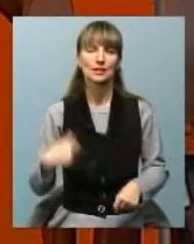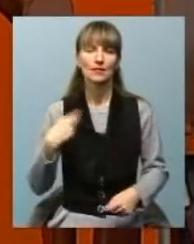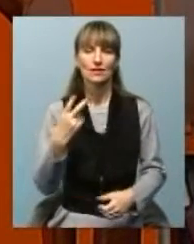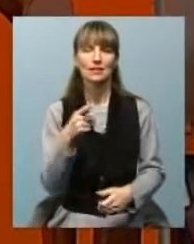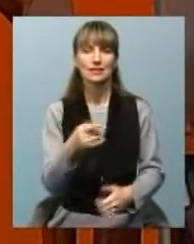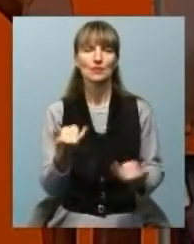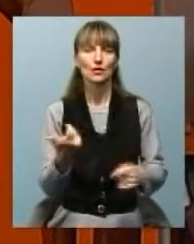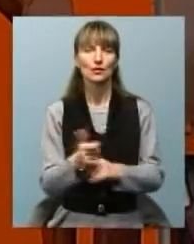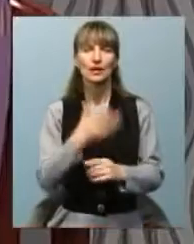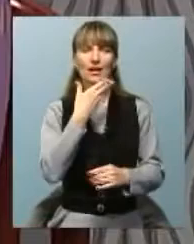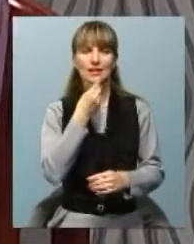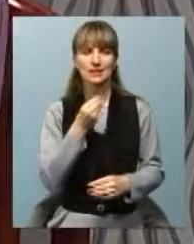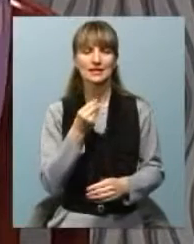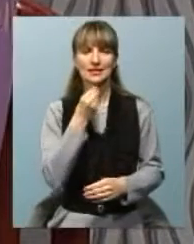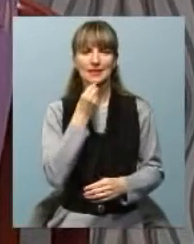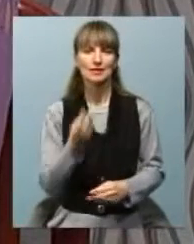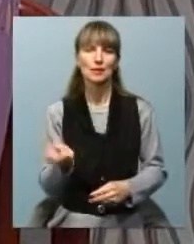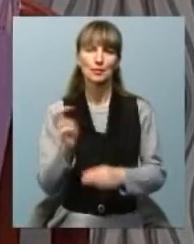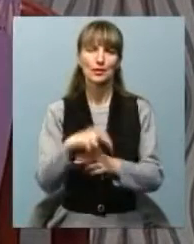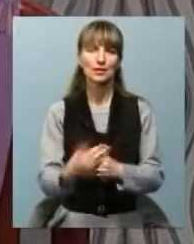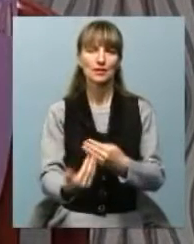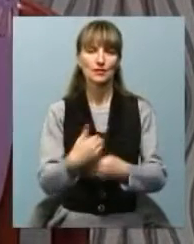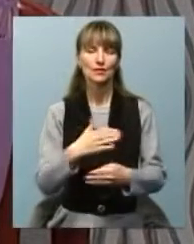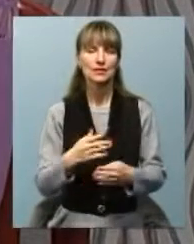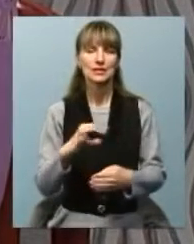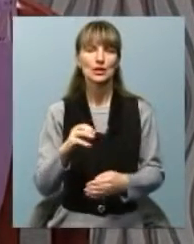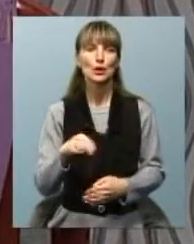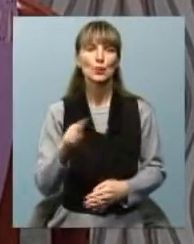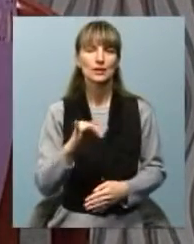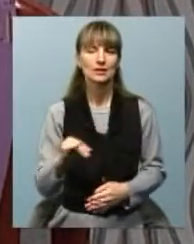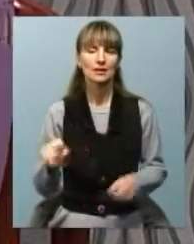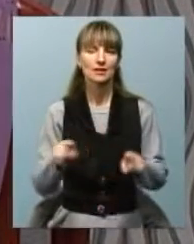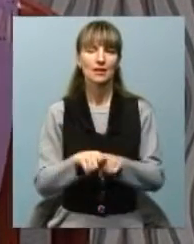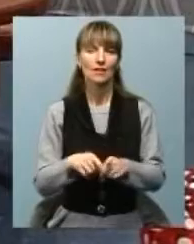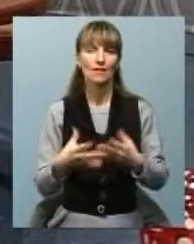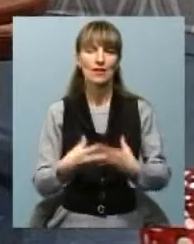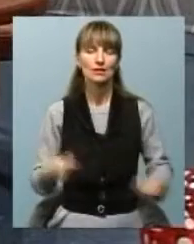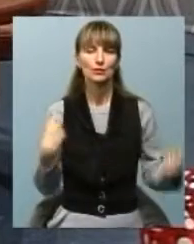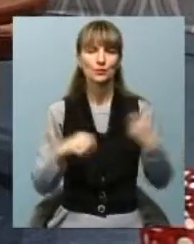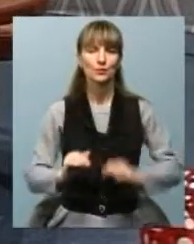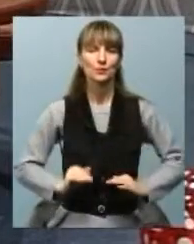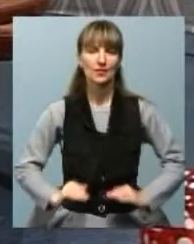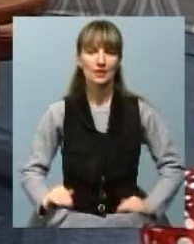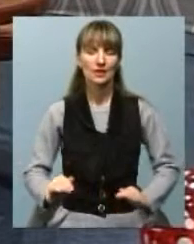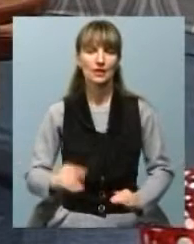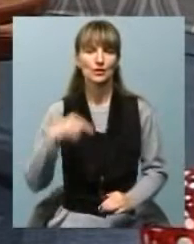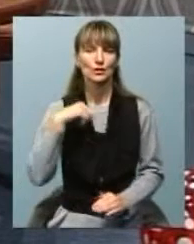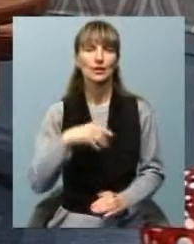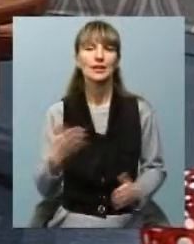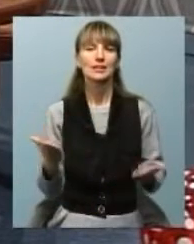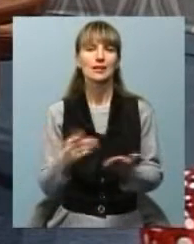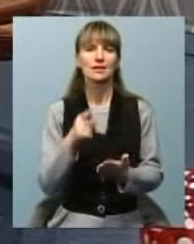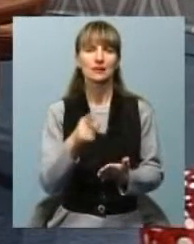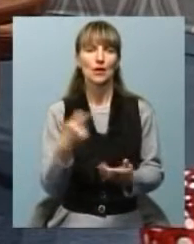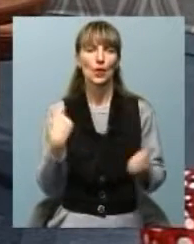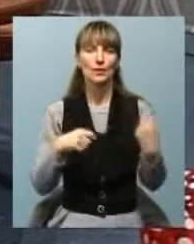ти сьогодні дуже така прикрашена, до нас прийшла до студії у такому весняній сукенці, спідничці, сорочці. Який тобі